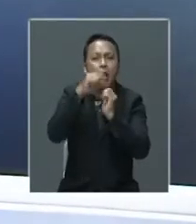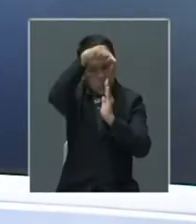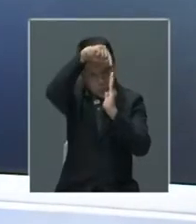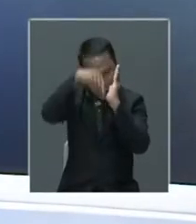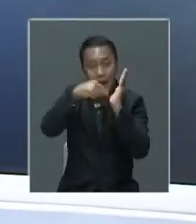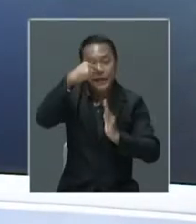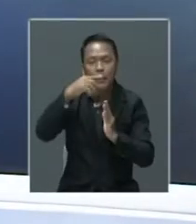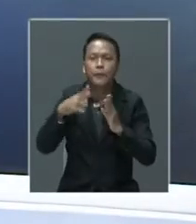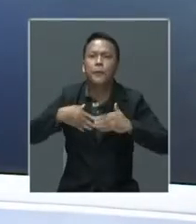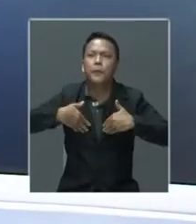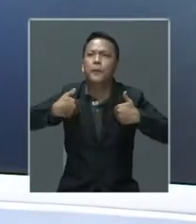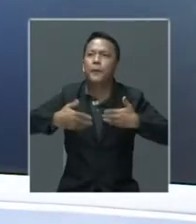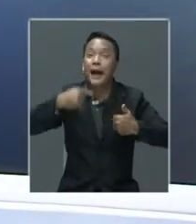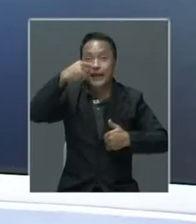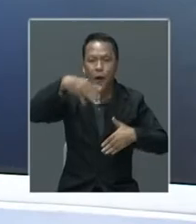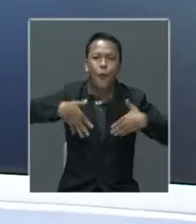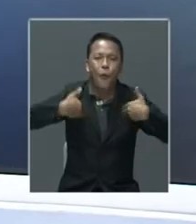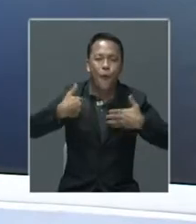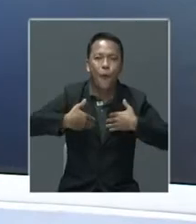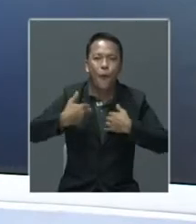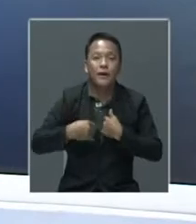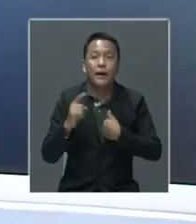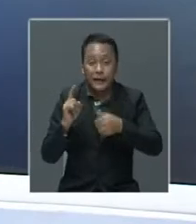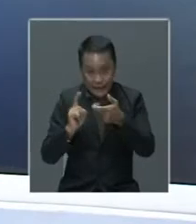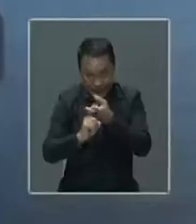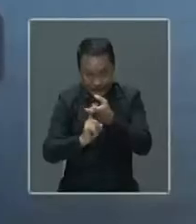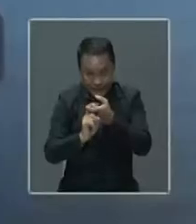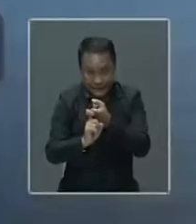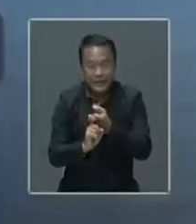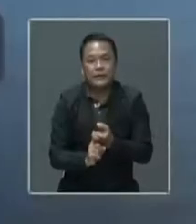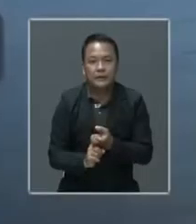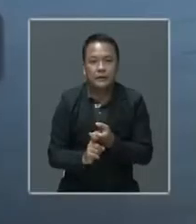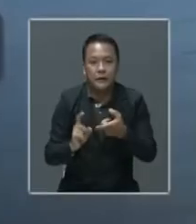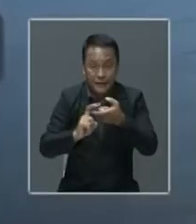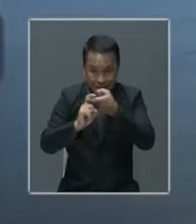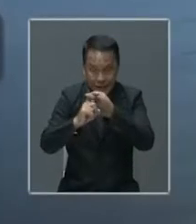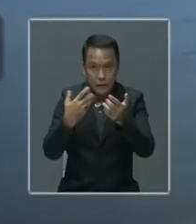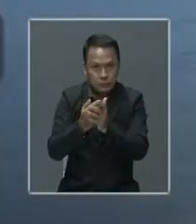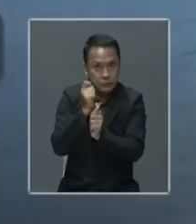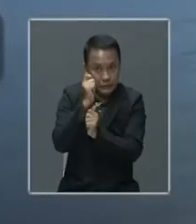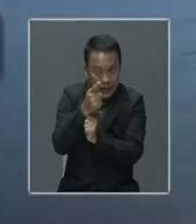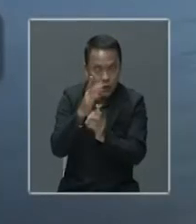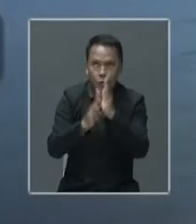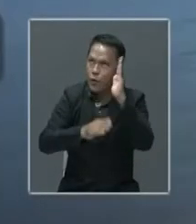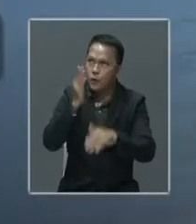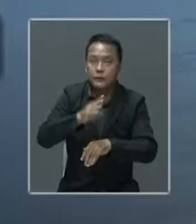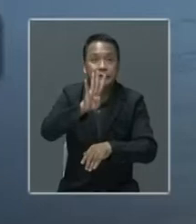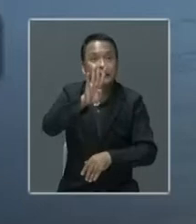ความอบอุ่นมาท่องเที่ยวในประเทศไทยนะคะในส่วนของรัสเซียเนี่ยดีมานด์ที่มามีกำลังจะมาได้อยู่ที่ประมา